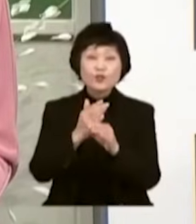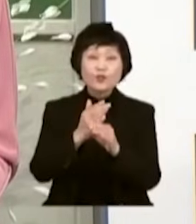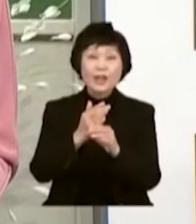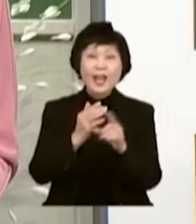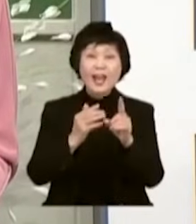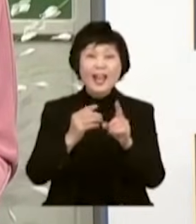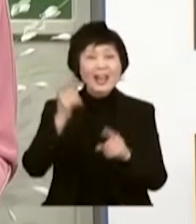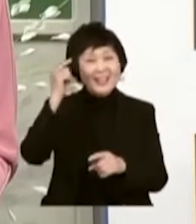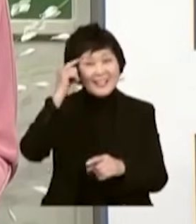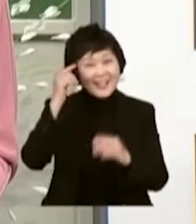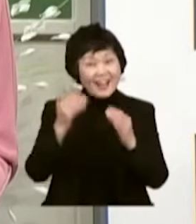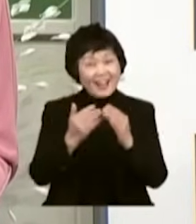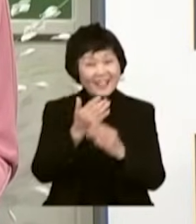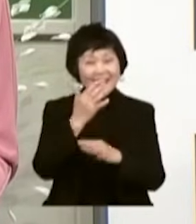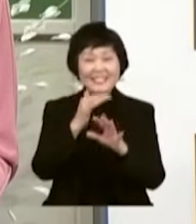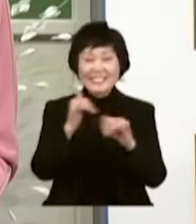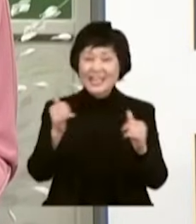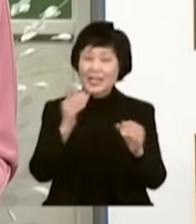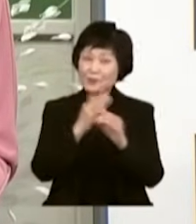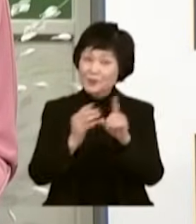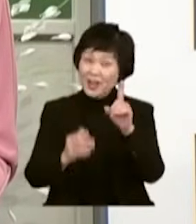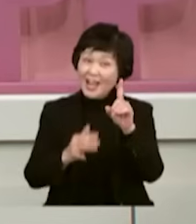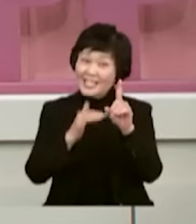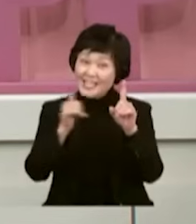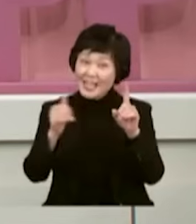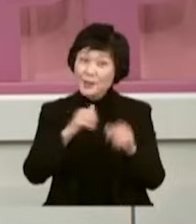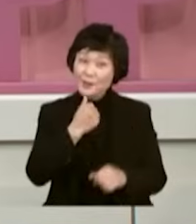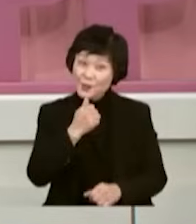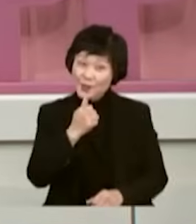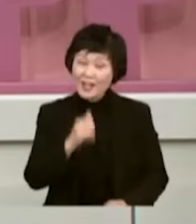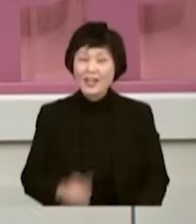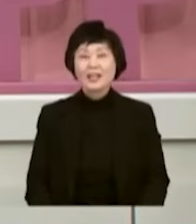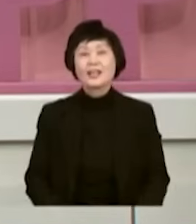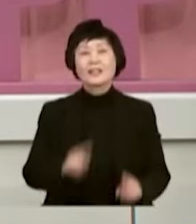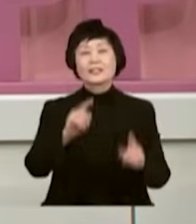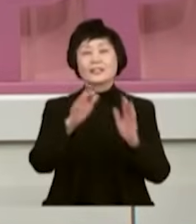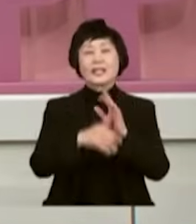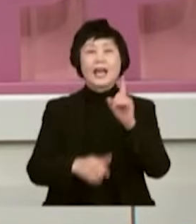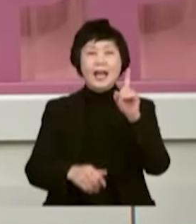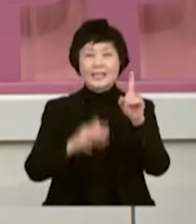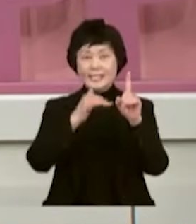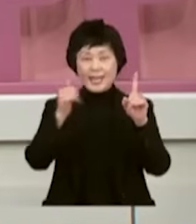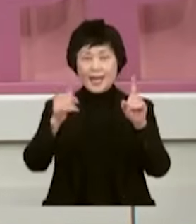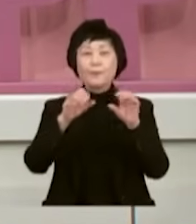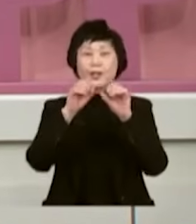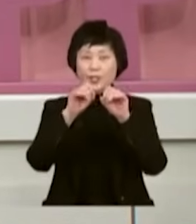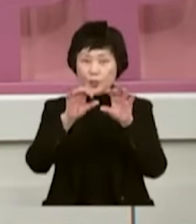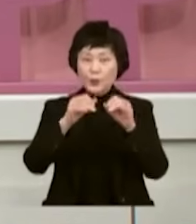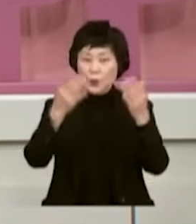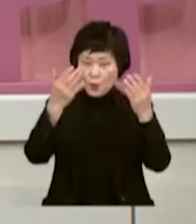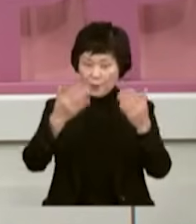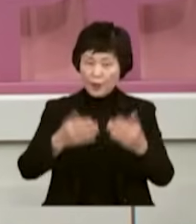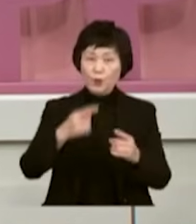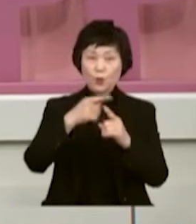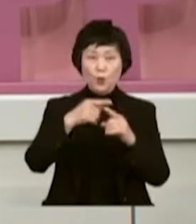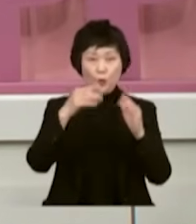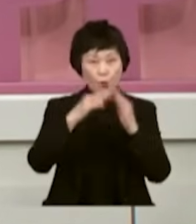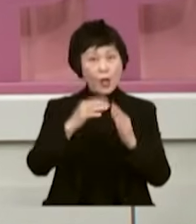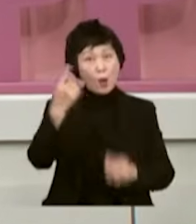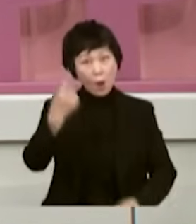생각나는 그 열매 한 분만 좀 소개시켜 주세요. 그때 한 친구가 전도가 돼서 열심히 교회를 나왔거든요. 예,